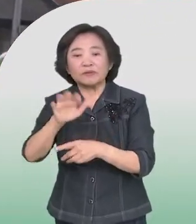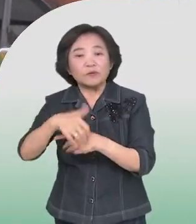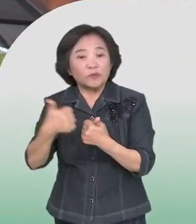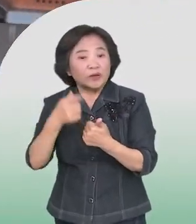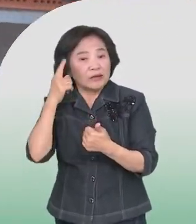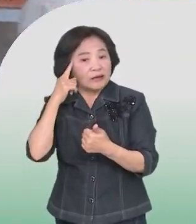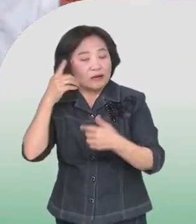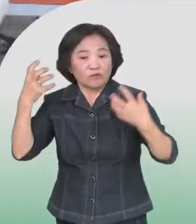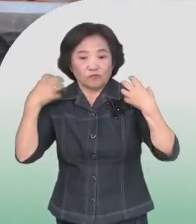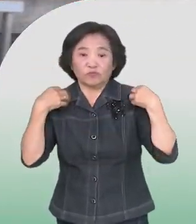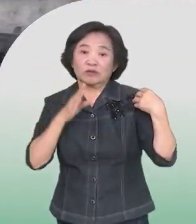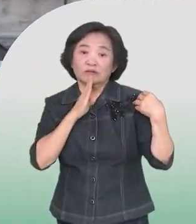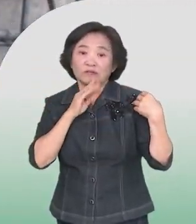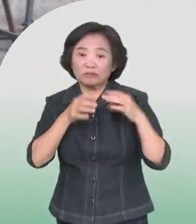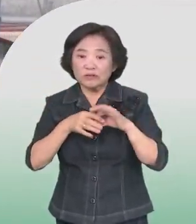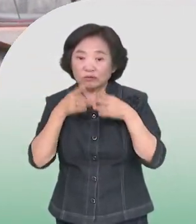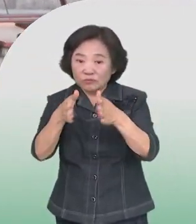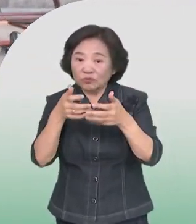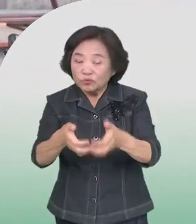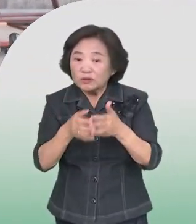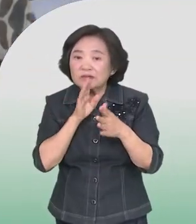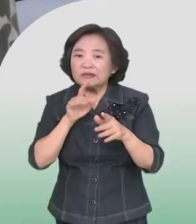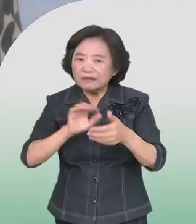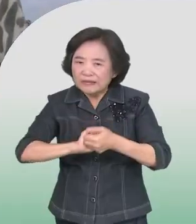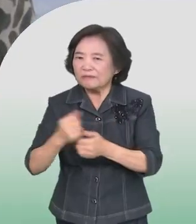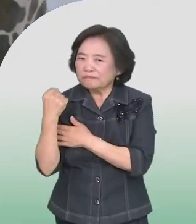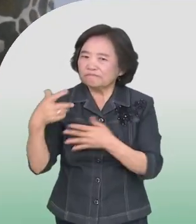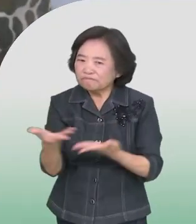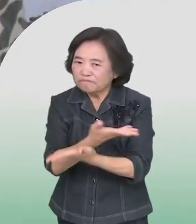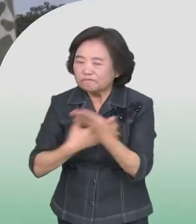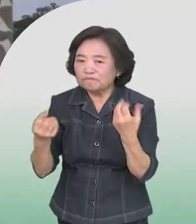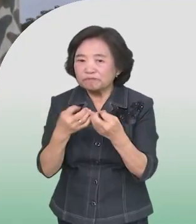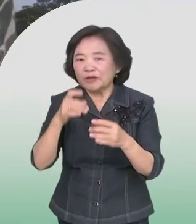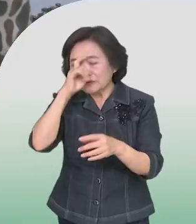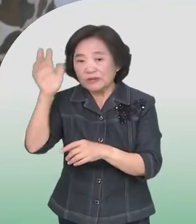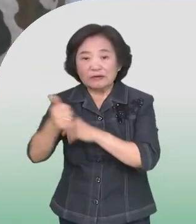系执行单位，也是千重要，系尽量去沟通，好本